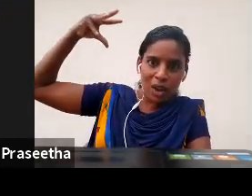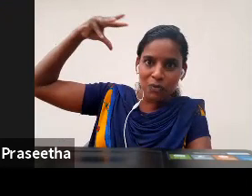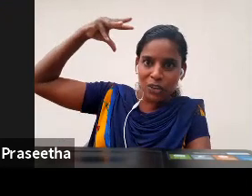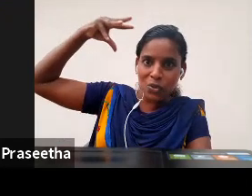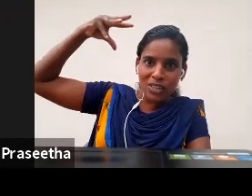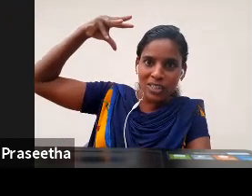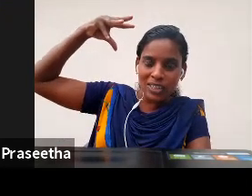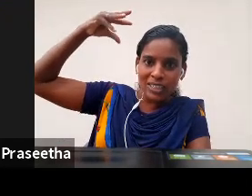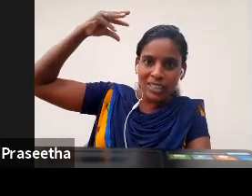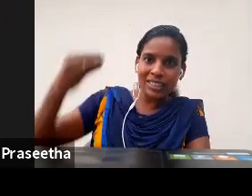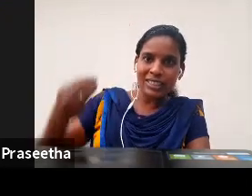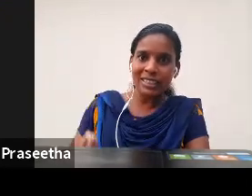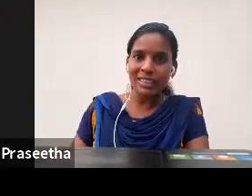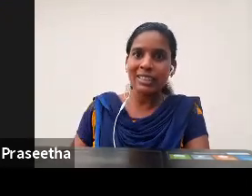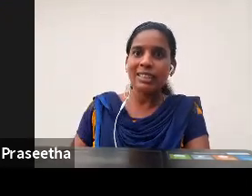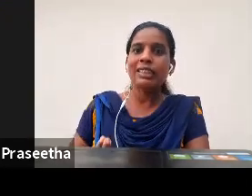ഗുഡ് ആഫ്റ്റർനൂൺ,